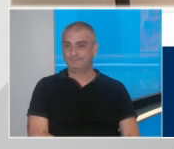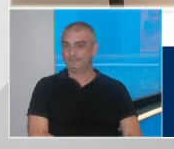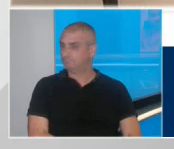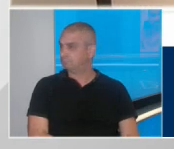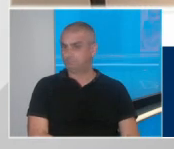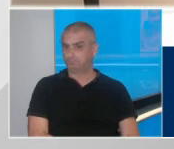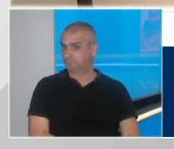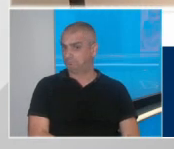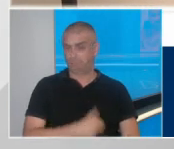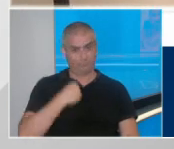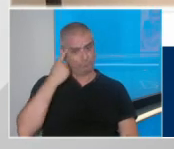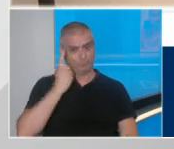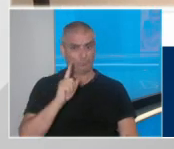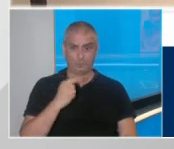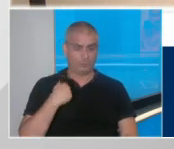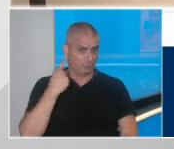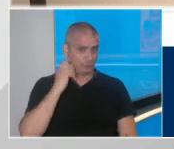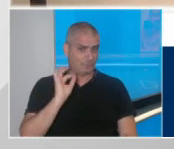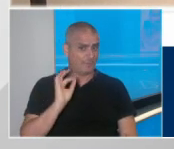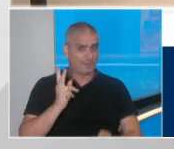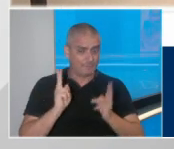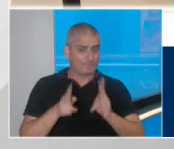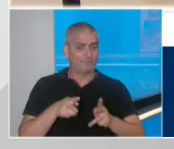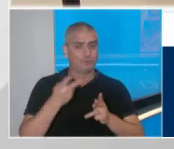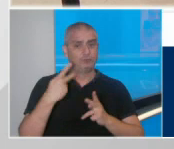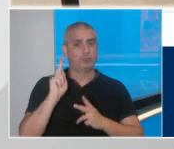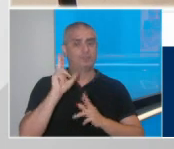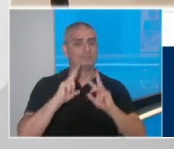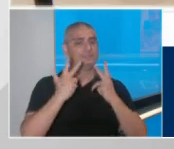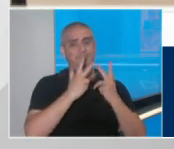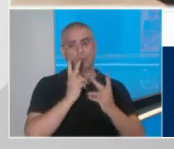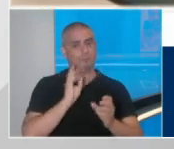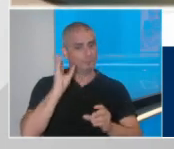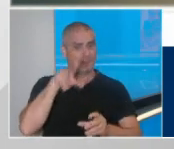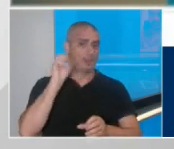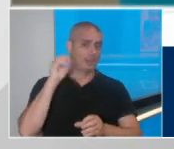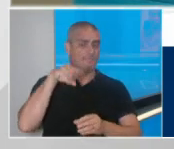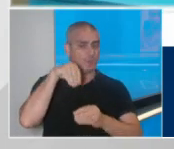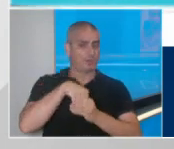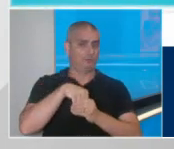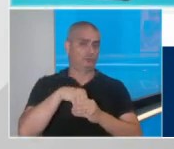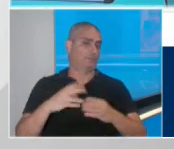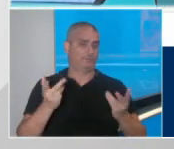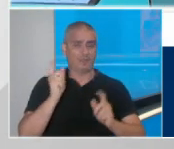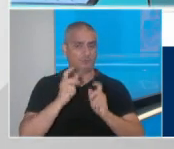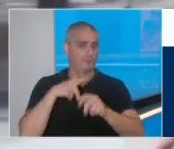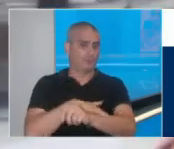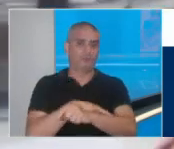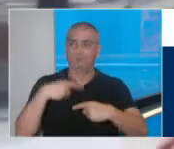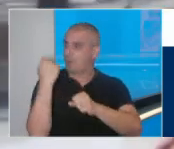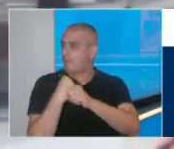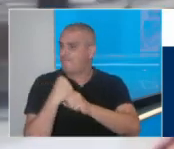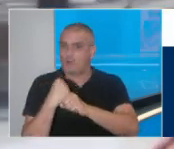אני לא חושב. אני חושב שהיא באמת מאפשרת ליותר ציבורים לבוא ולהצביע. אתה יודע, אנשים עסוקים ביום